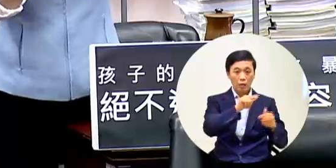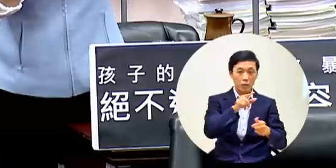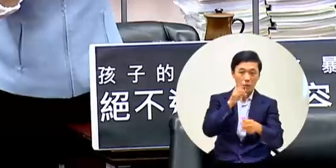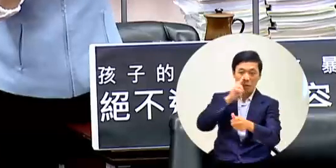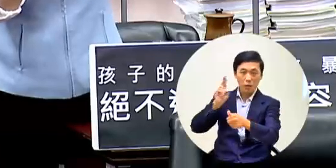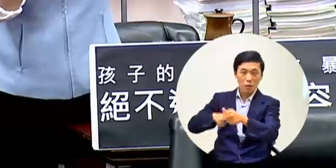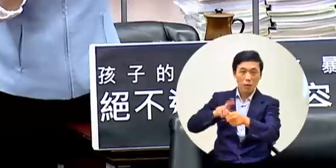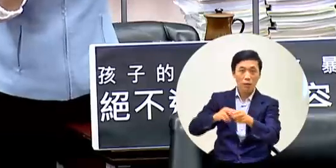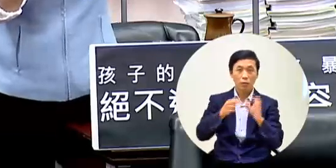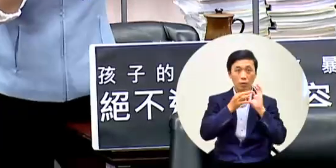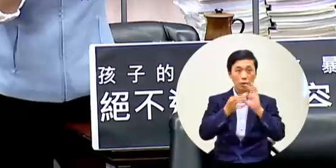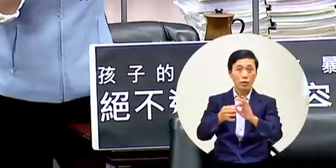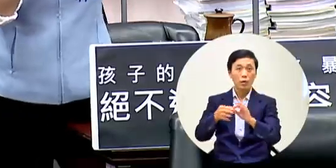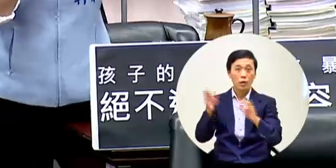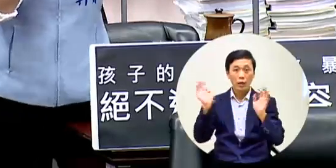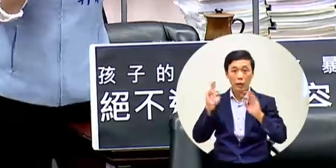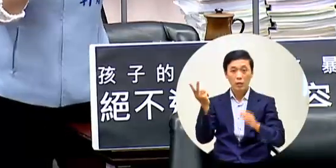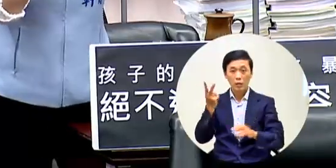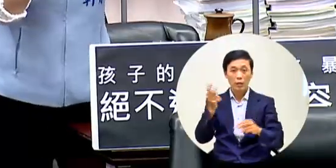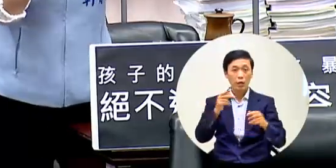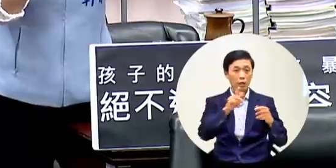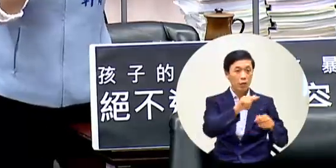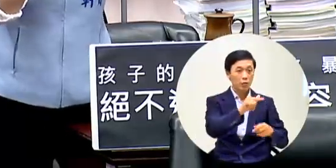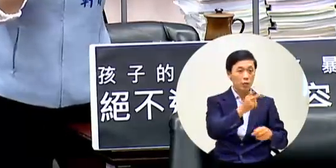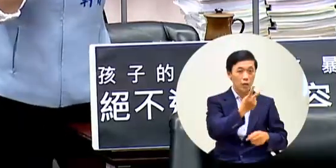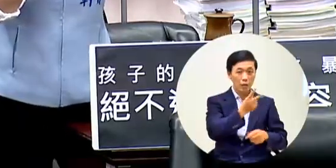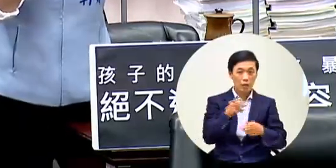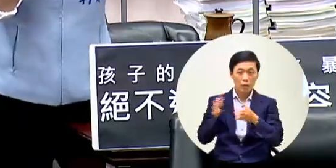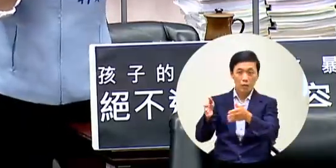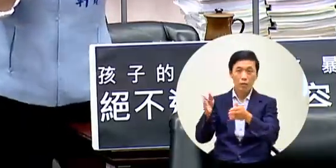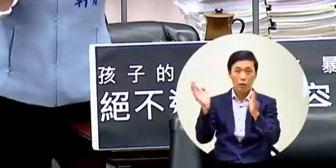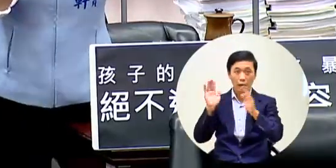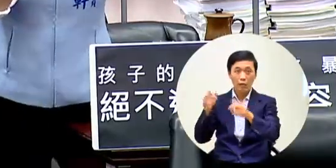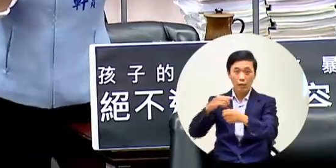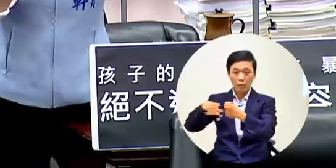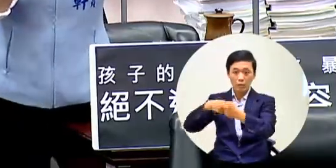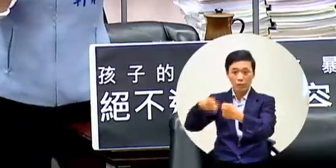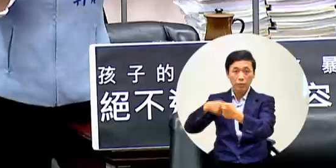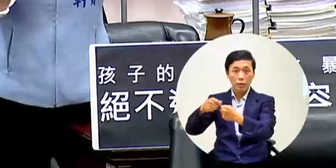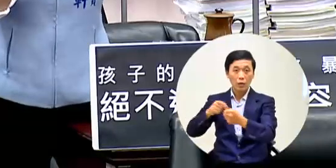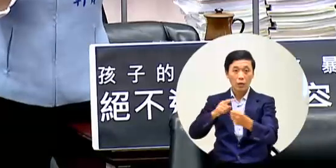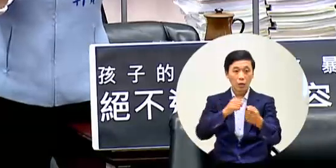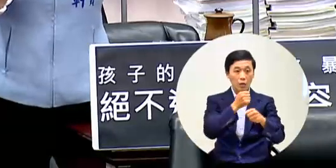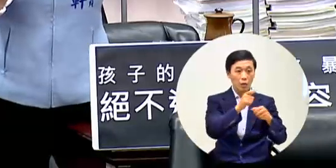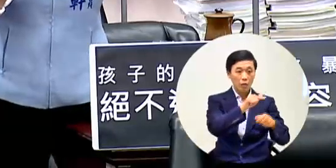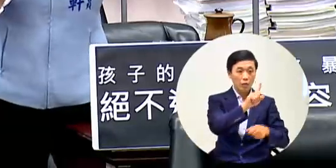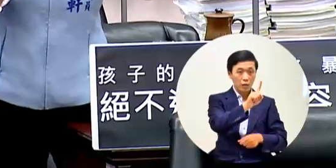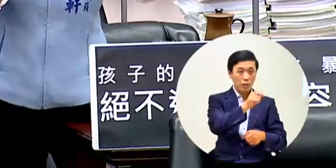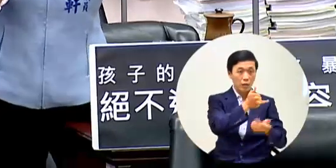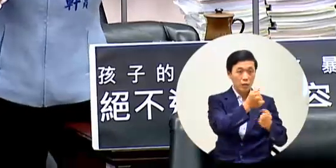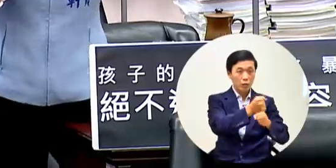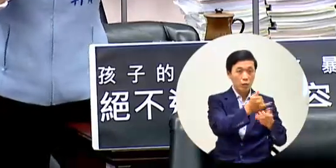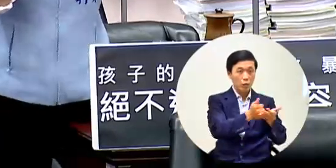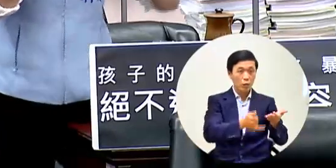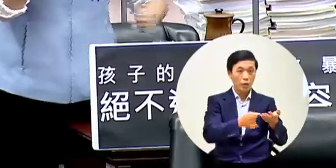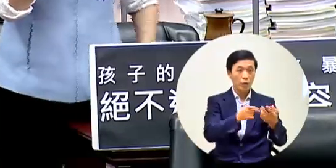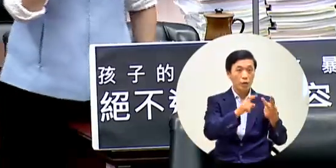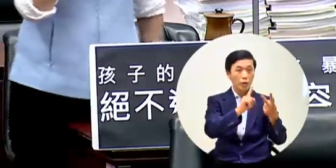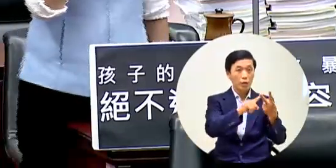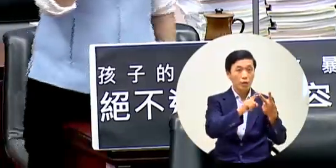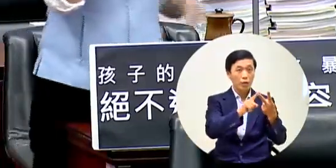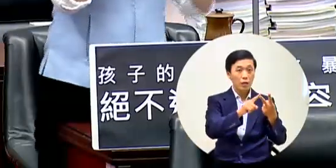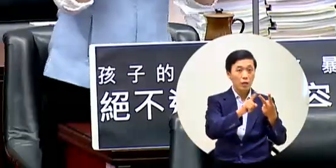子，两位老师绑这些孩子，一位离职，另外一位甚至得了师铎